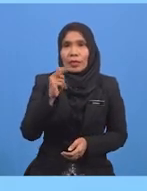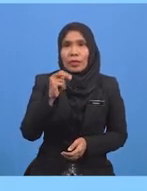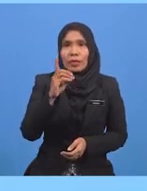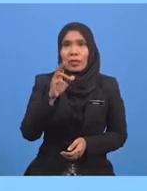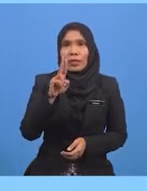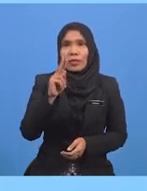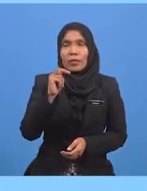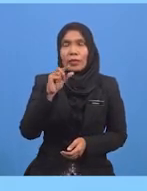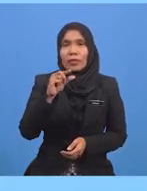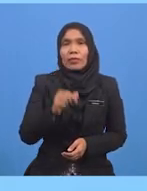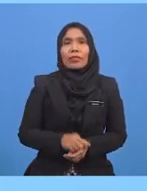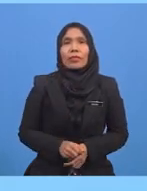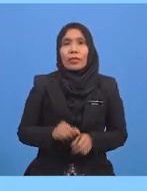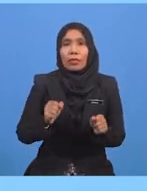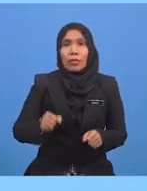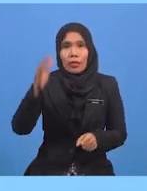diketahui dengan